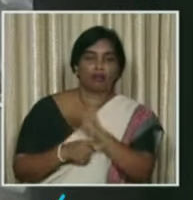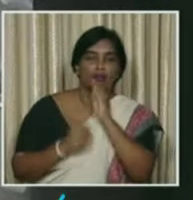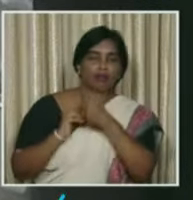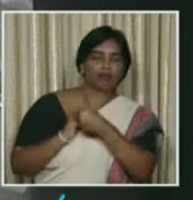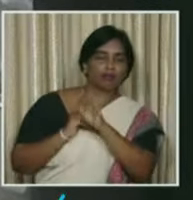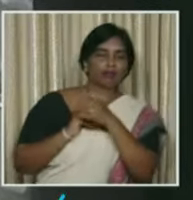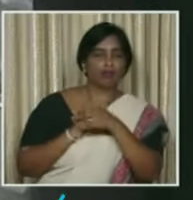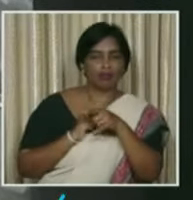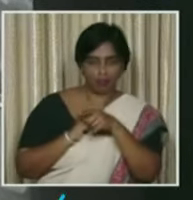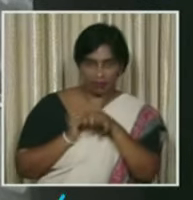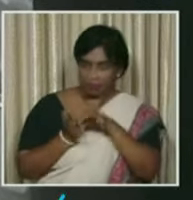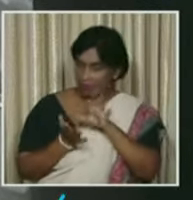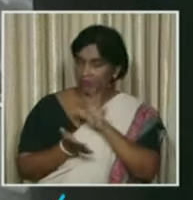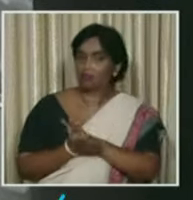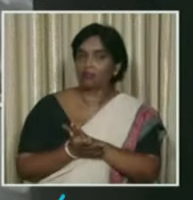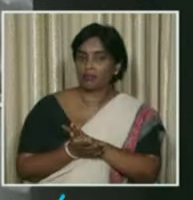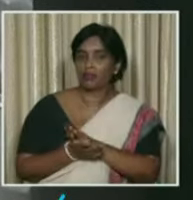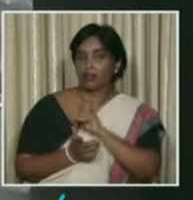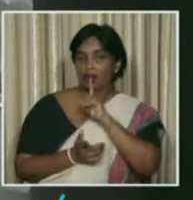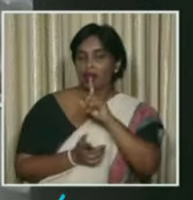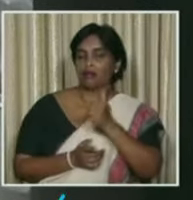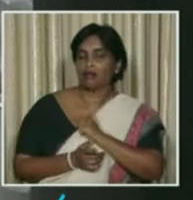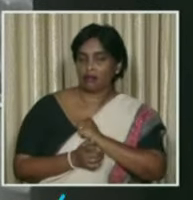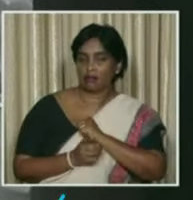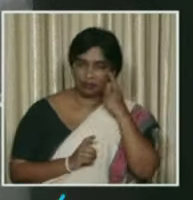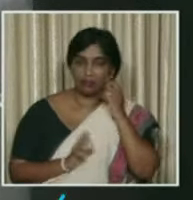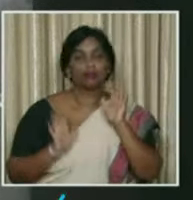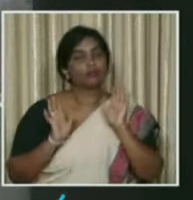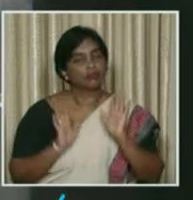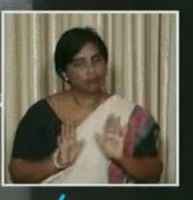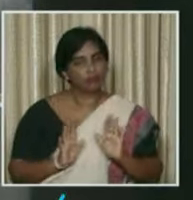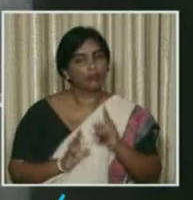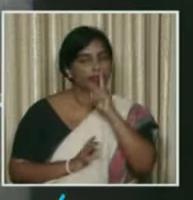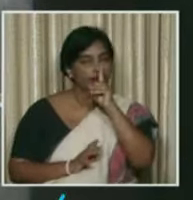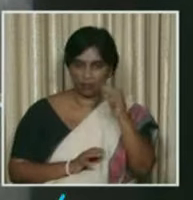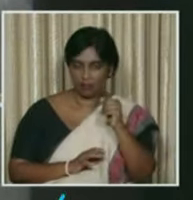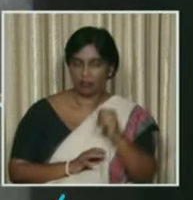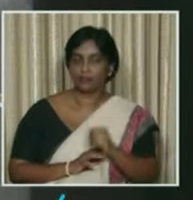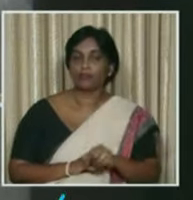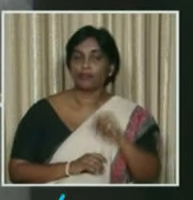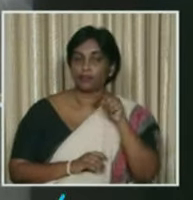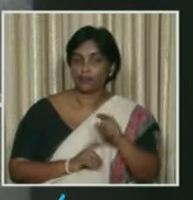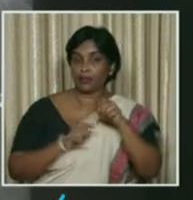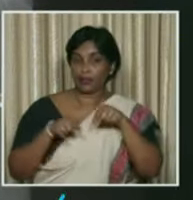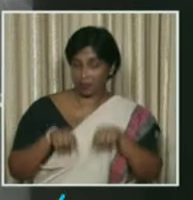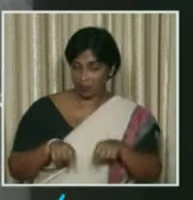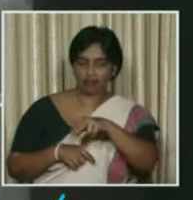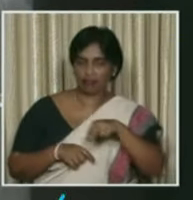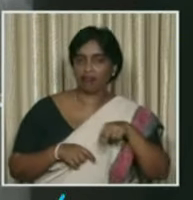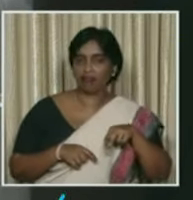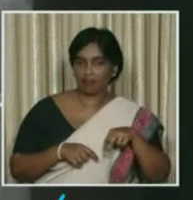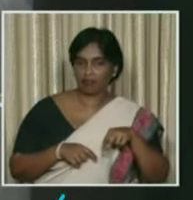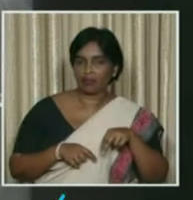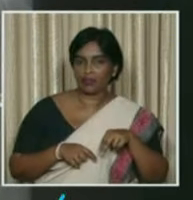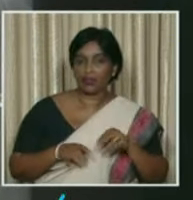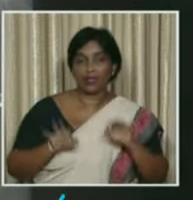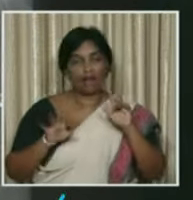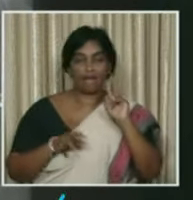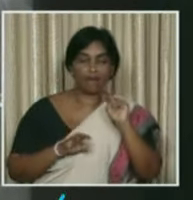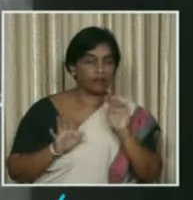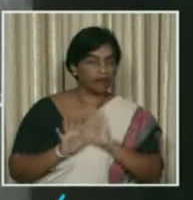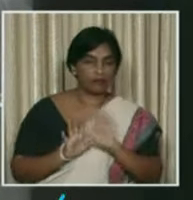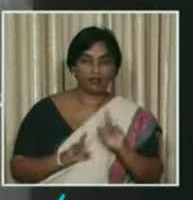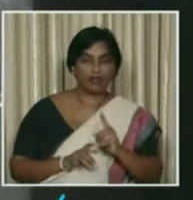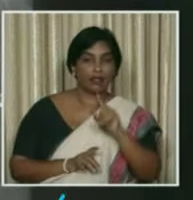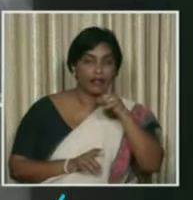මගහරින ආකාරයට තීන්දුවක් ලබා දුන්නේ මං අහන්න කැමති කතානායකවරයාගෙන් එකක් මතක තියාගන්න මේ සභා ගර්භයේ හරහා 10ක් 20ක්